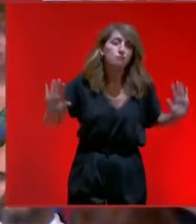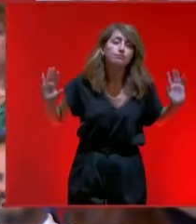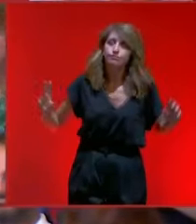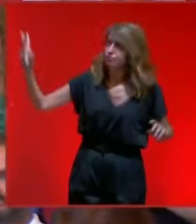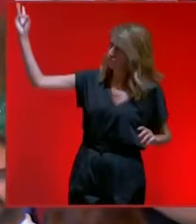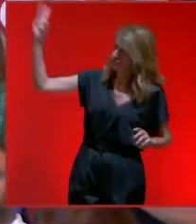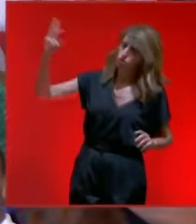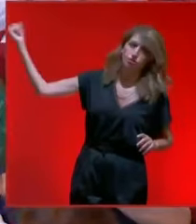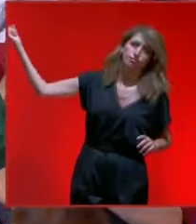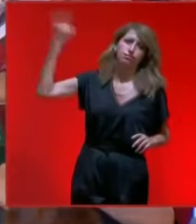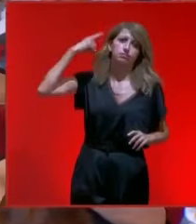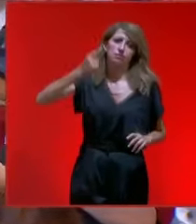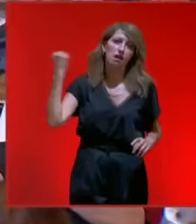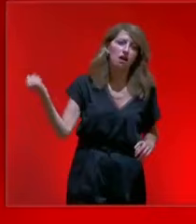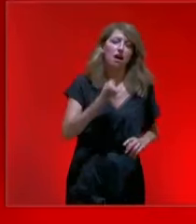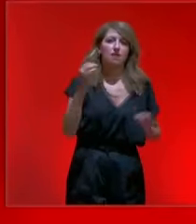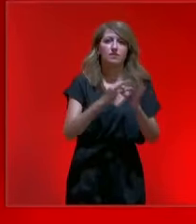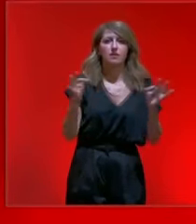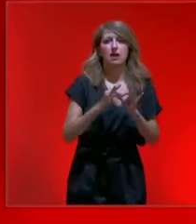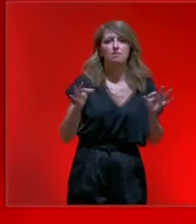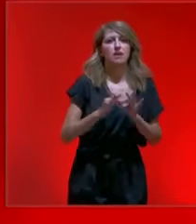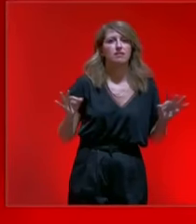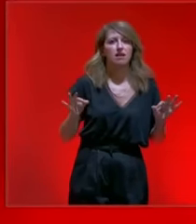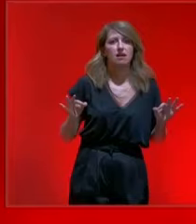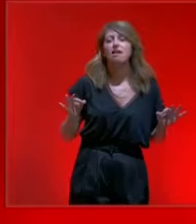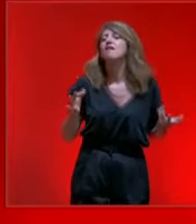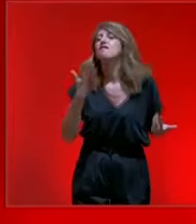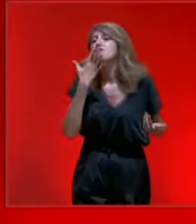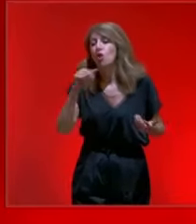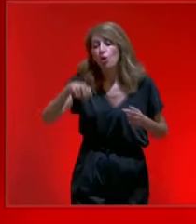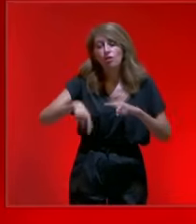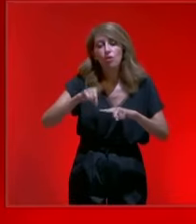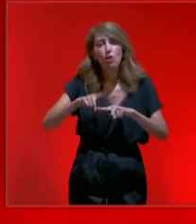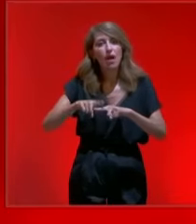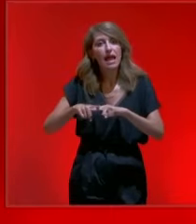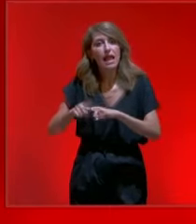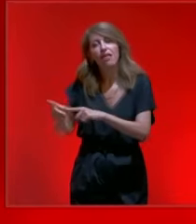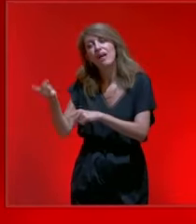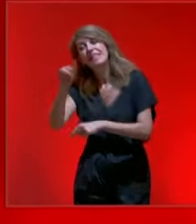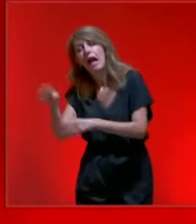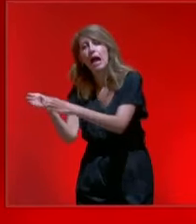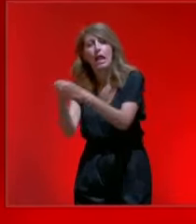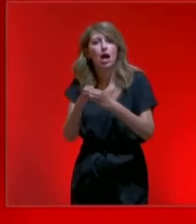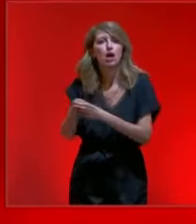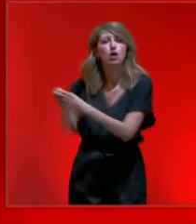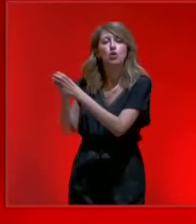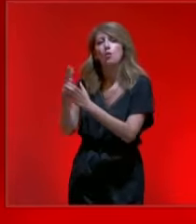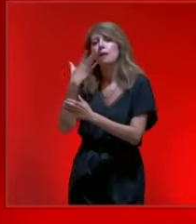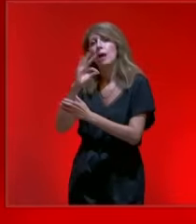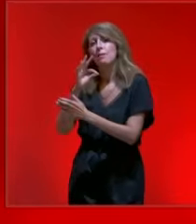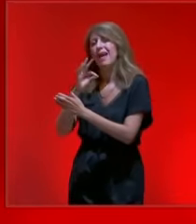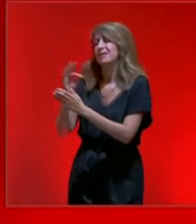οι εγχώριοι υποβολείς της ξέραν πάρα πολύ καλά ότι αν δεν σπάσει η κοινωνική συμμαχία μεταξύ μισθωτών και μεσαίων